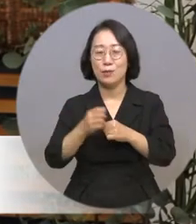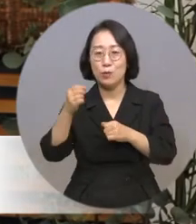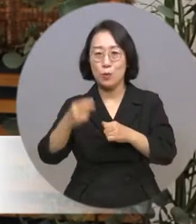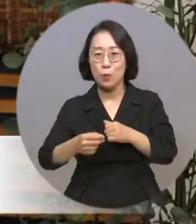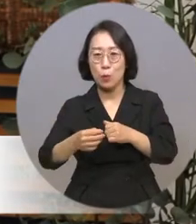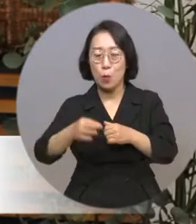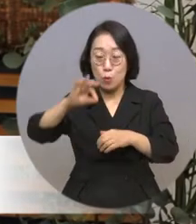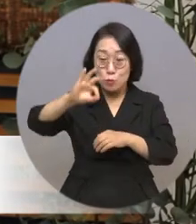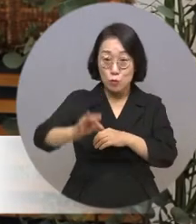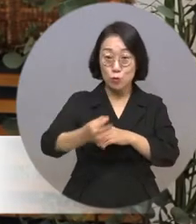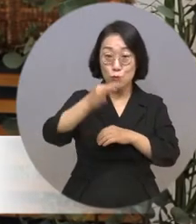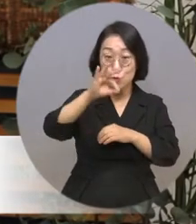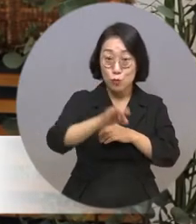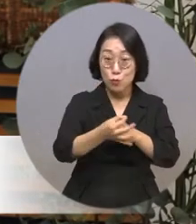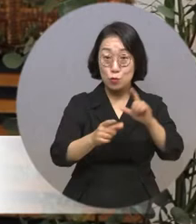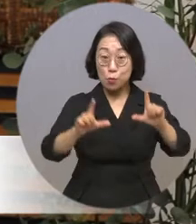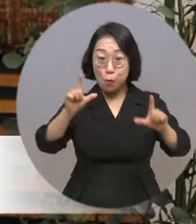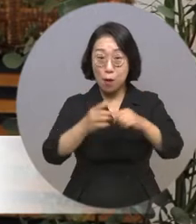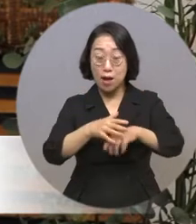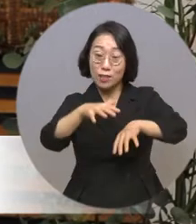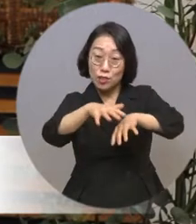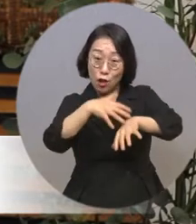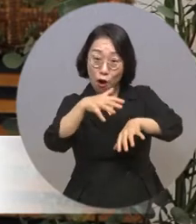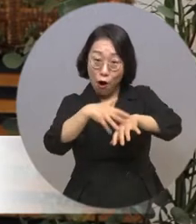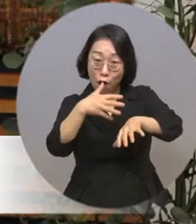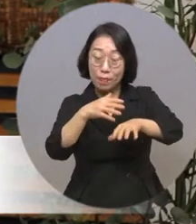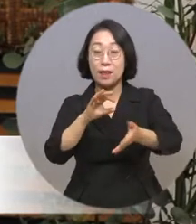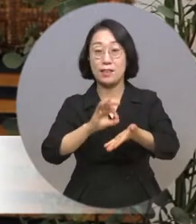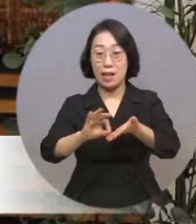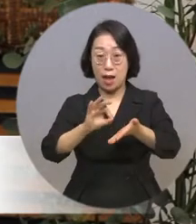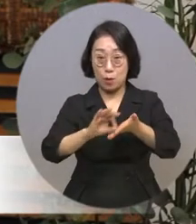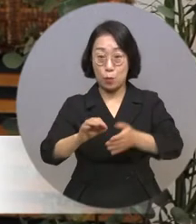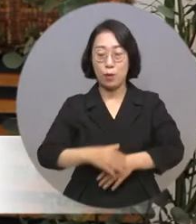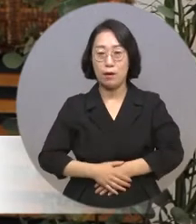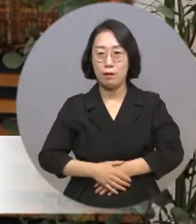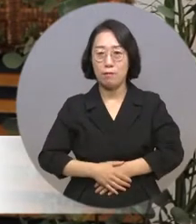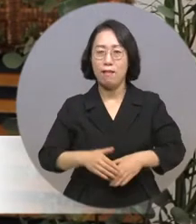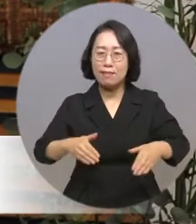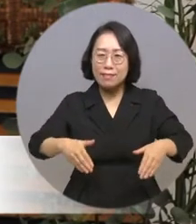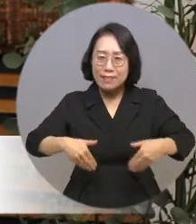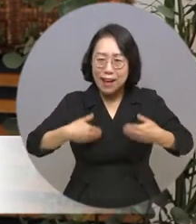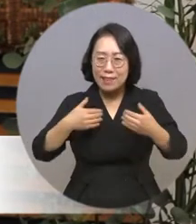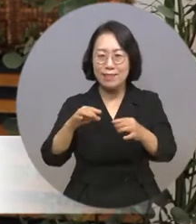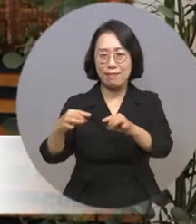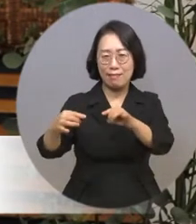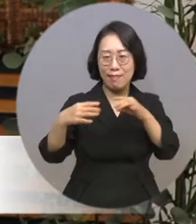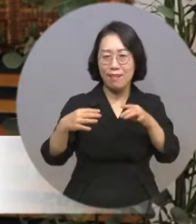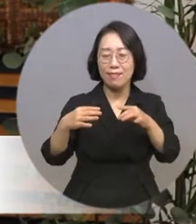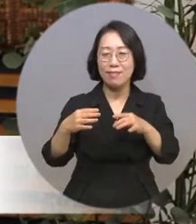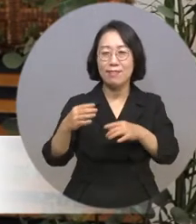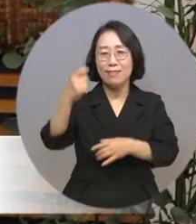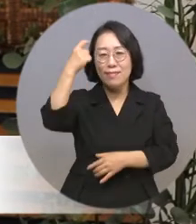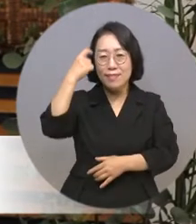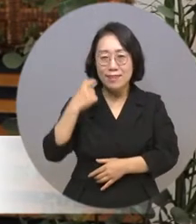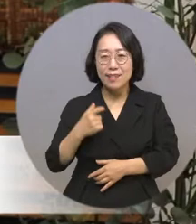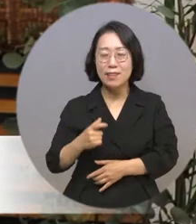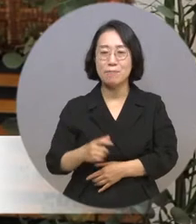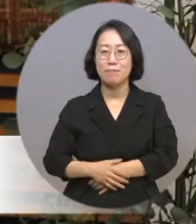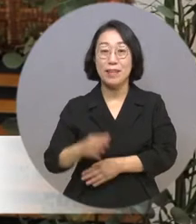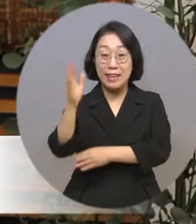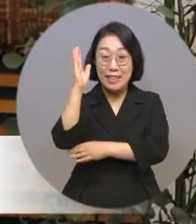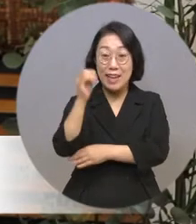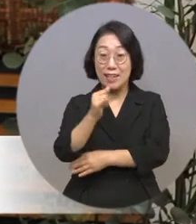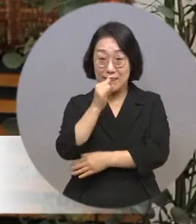자수 가방이 만들어지는 천을 사용을 해서 이 따뜻한 이야기가 있는 네, 그런 스토리가